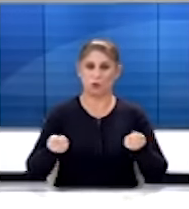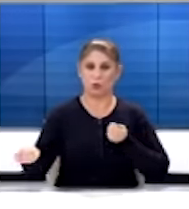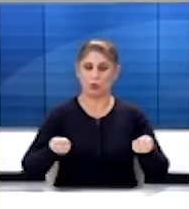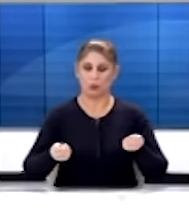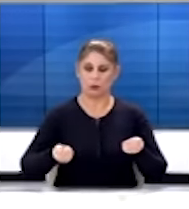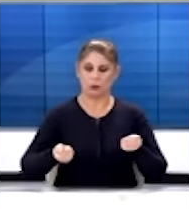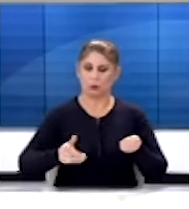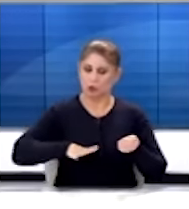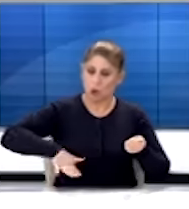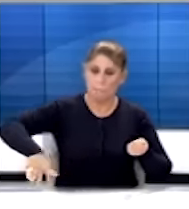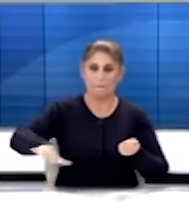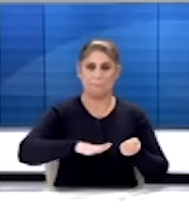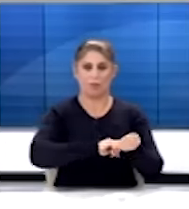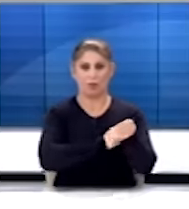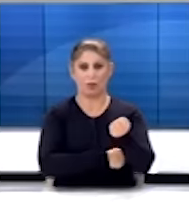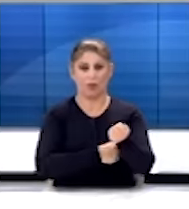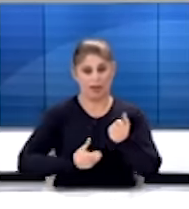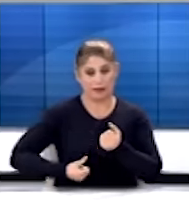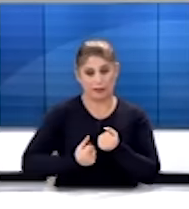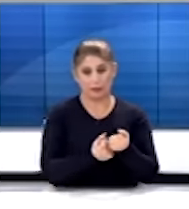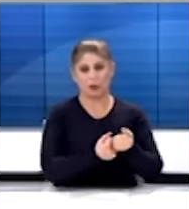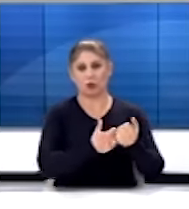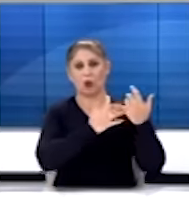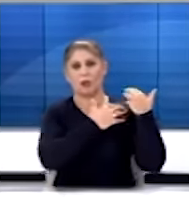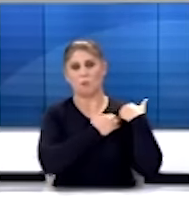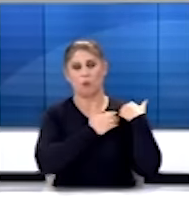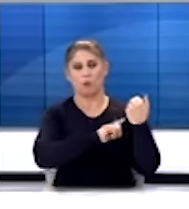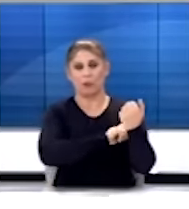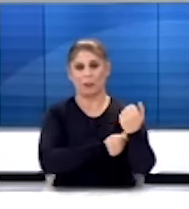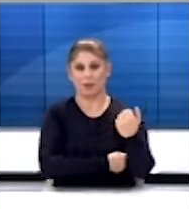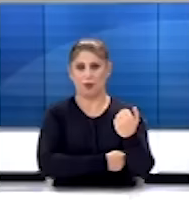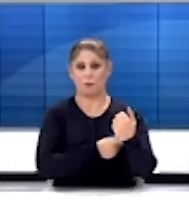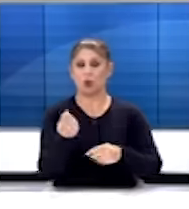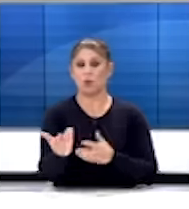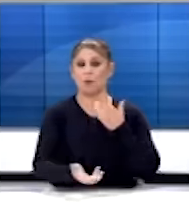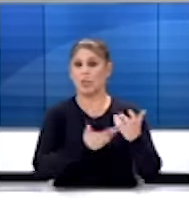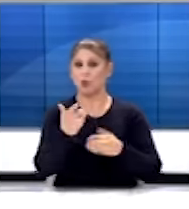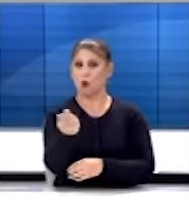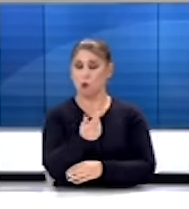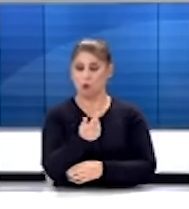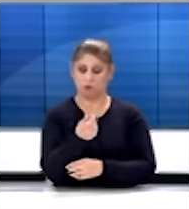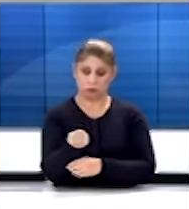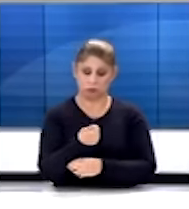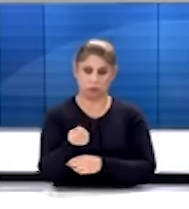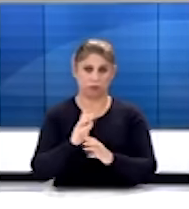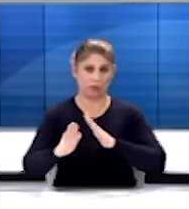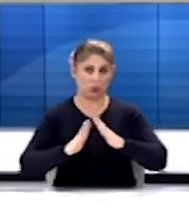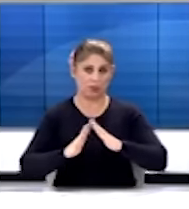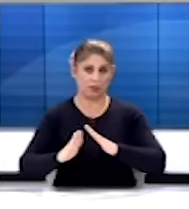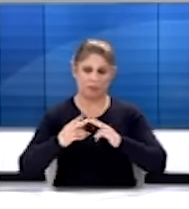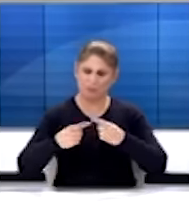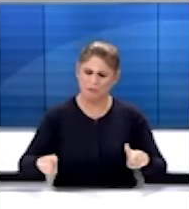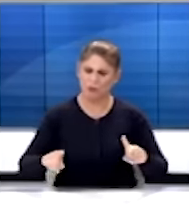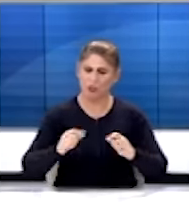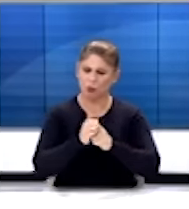των επίγειων δυνάμεων, ενίσχυση των αρμόδιων δυνάμεων πυροπροστασίας με διαφορετική δομή οργάνωση,